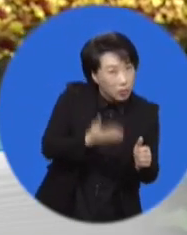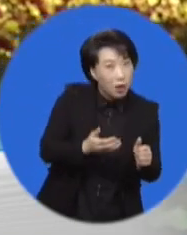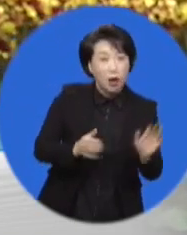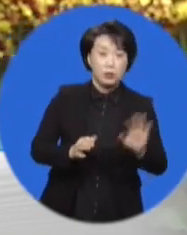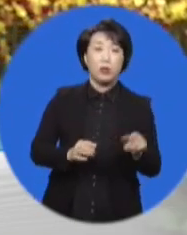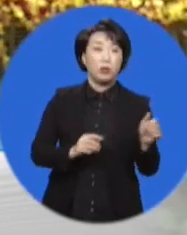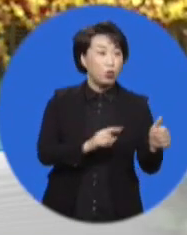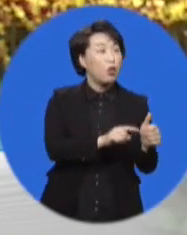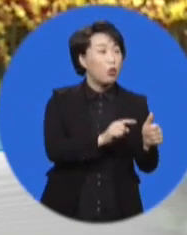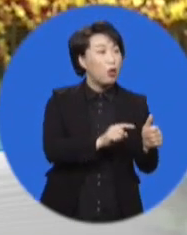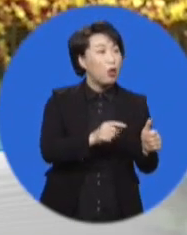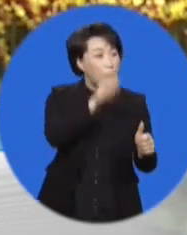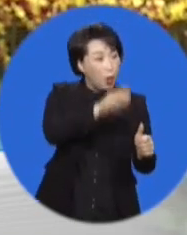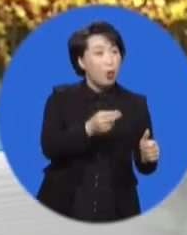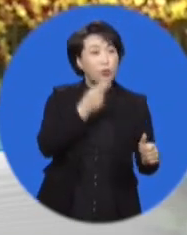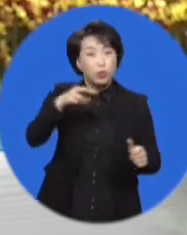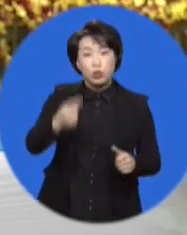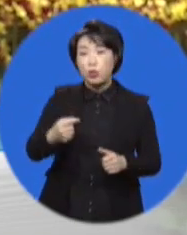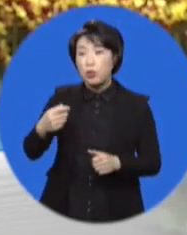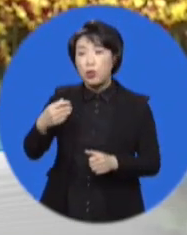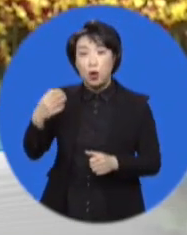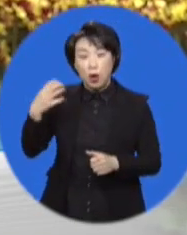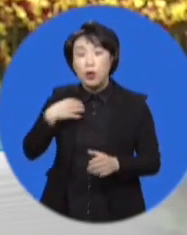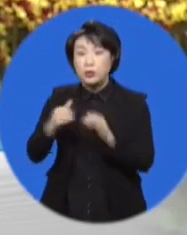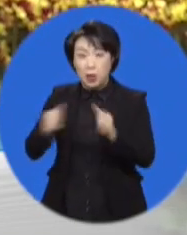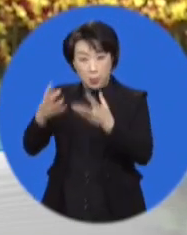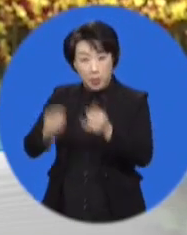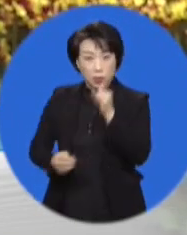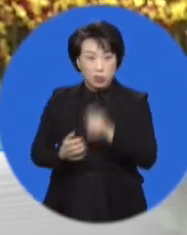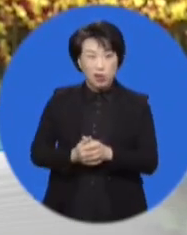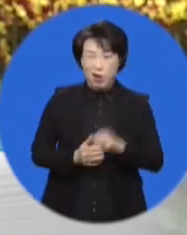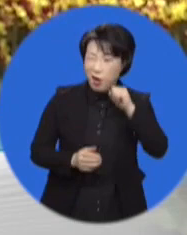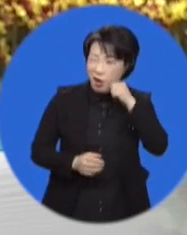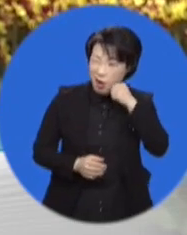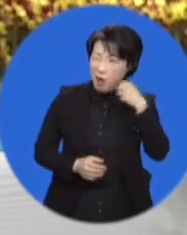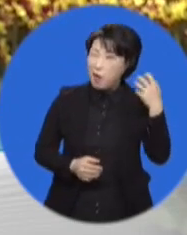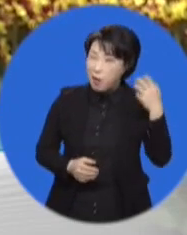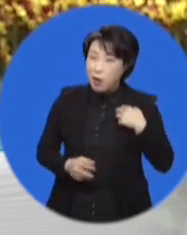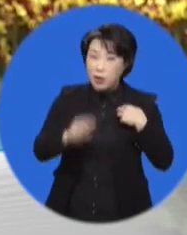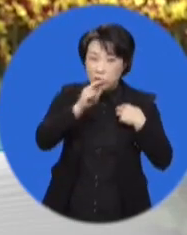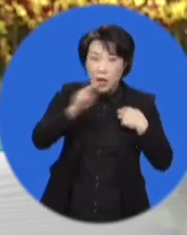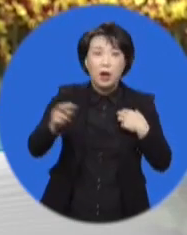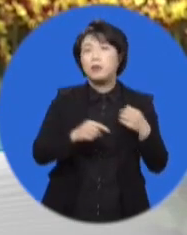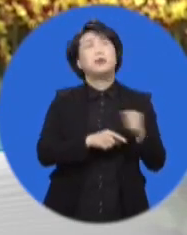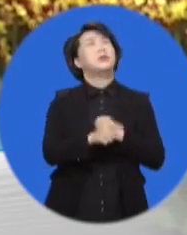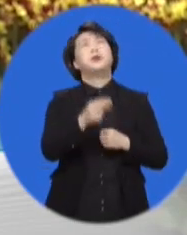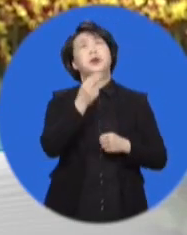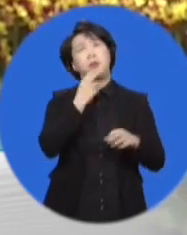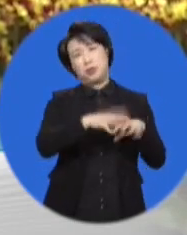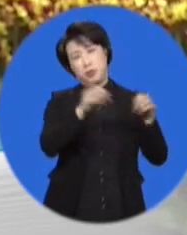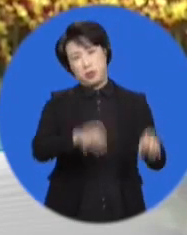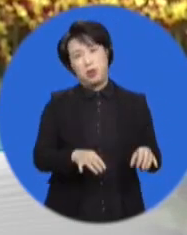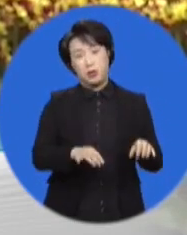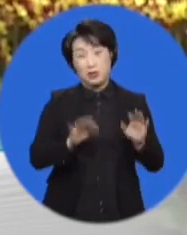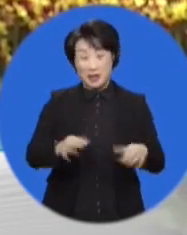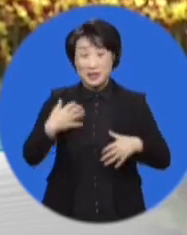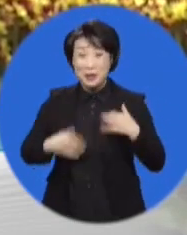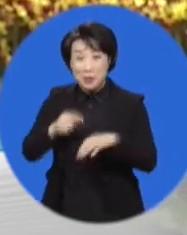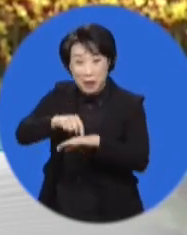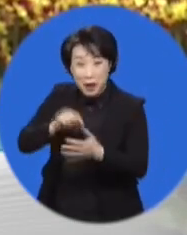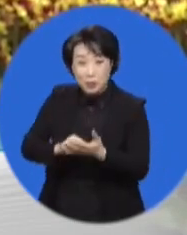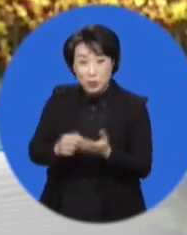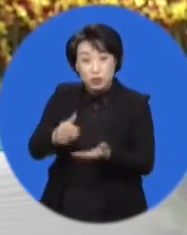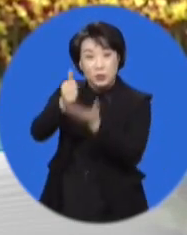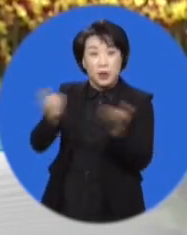자기가 아니라도 할 사람 많아. 하기 싫은 거 억지로 해야 아무 의미 없어. 그거 즐거운 마음으로